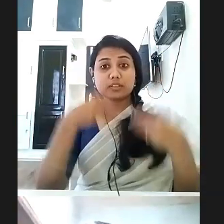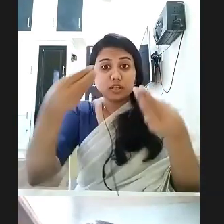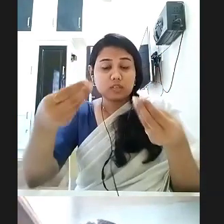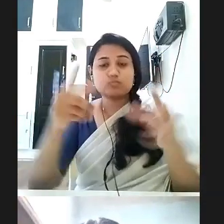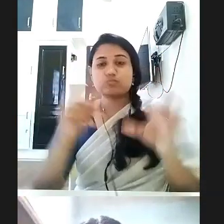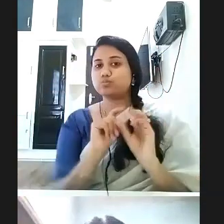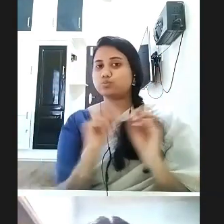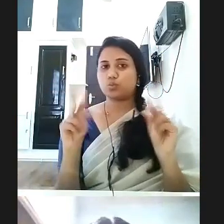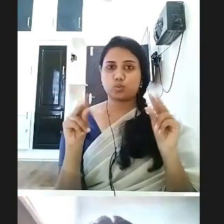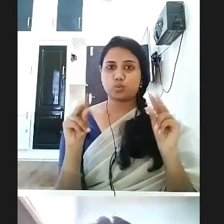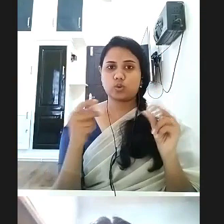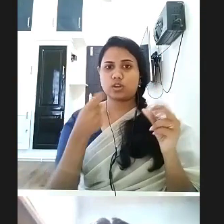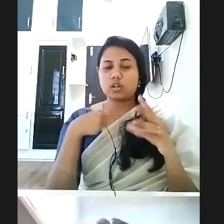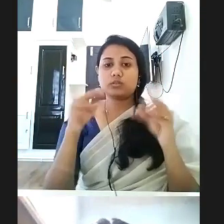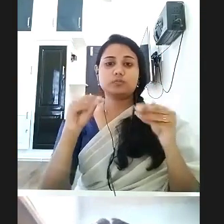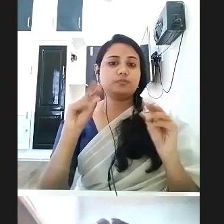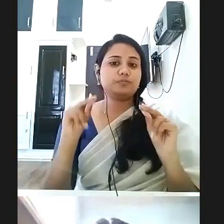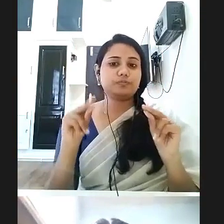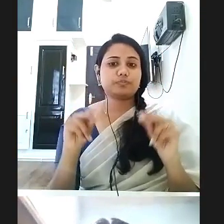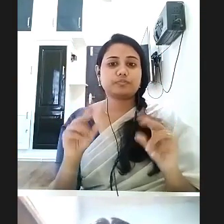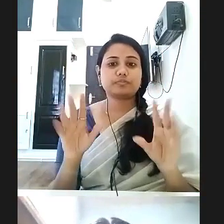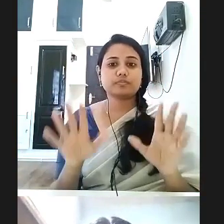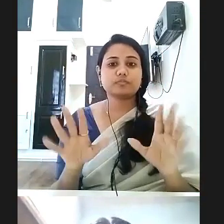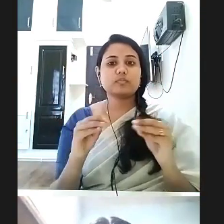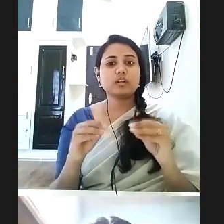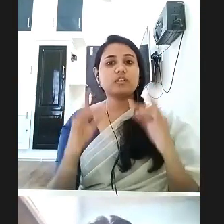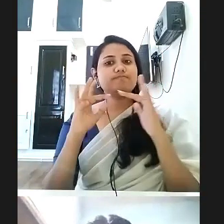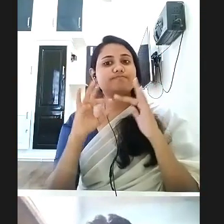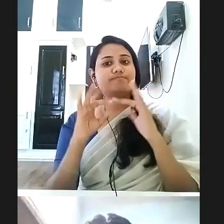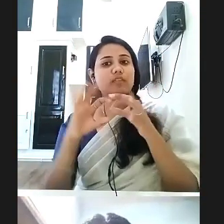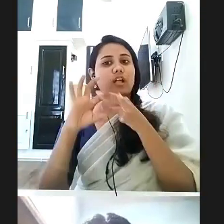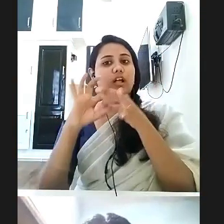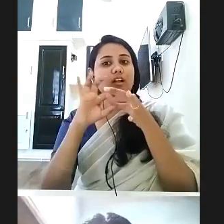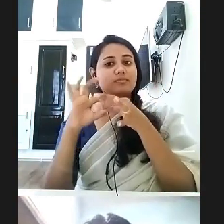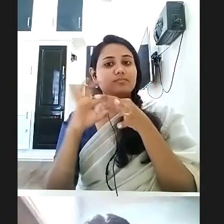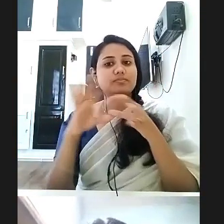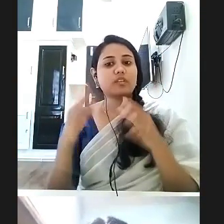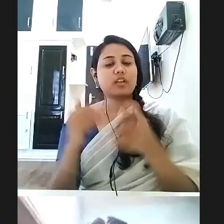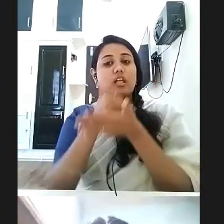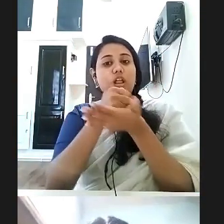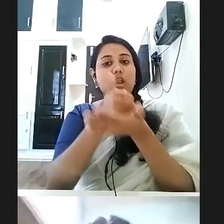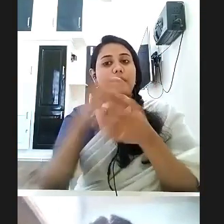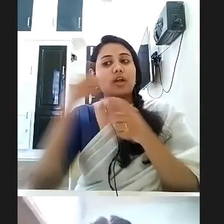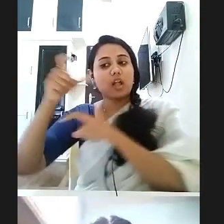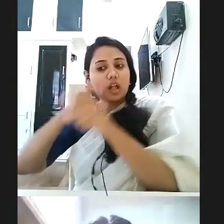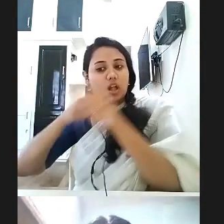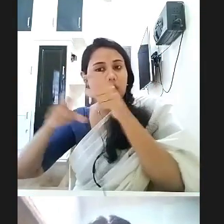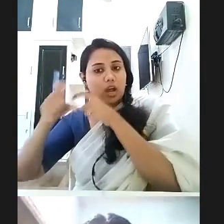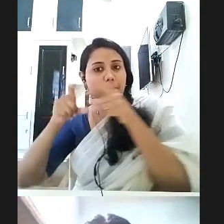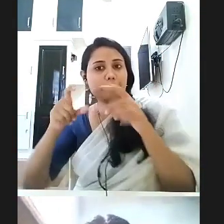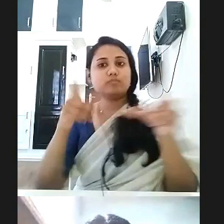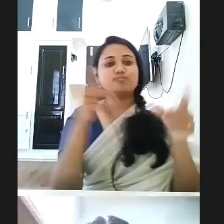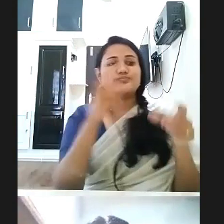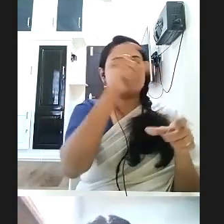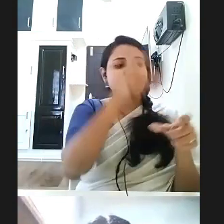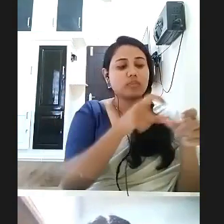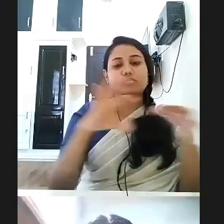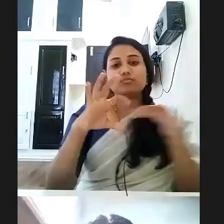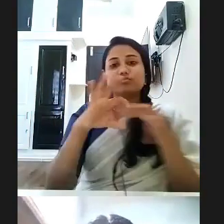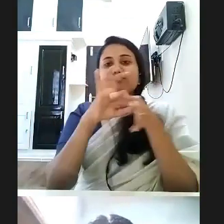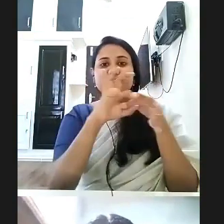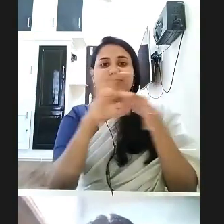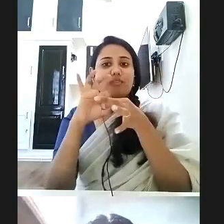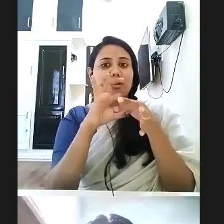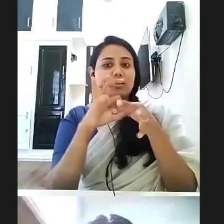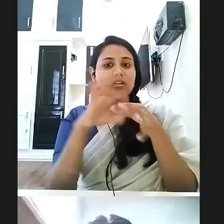medicine. ഞാൻ ജസ്റ്റ് ഒരു മീഡിയ, ജസ്റ്റ് ഹെൽപ്പ് ചെയ്യാണ്. നിങ്ങളും കമ്പനി ആളായിട്ട് ജസ്റ്റ് ഒന്ന് നോക്കിയിട്ട്, കമ്പനി ആൾക്കാരാണ്